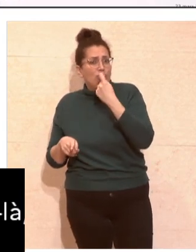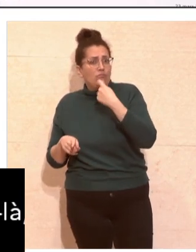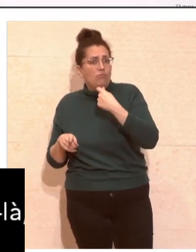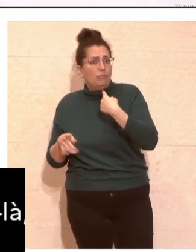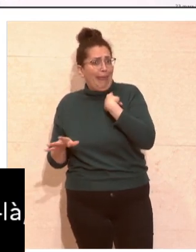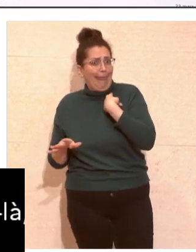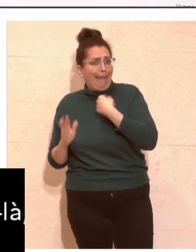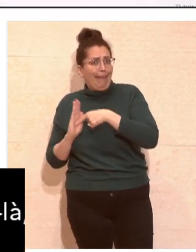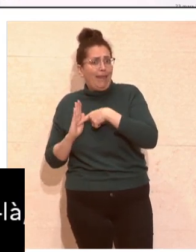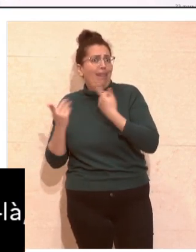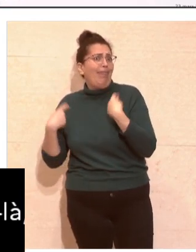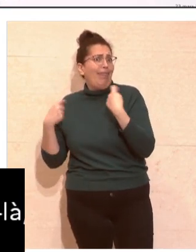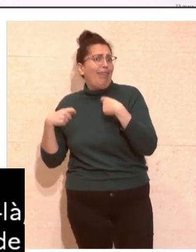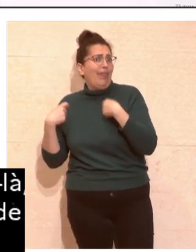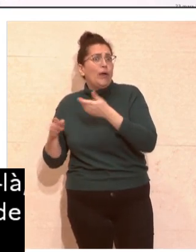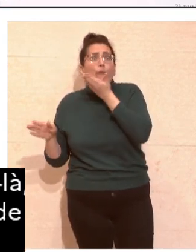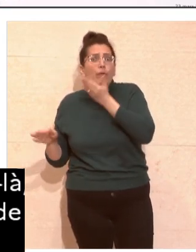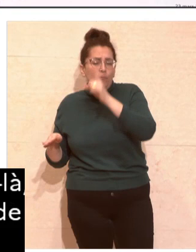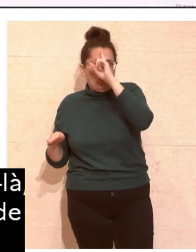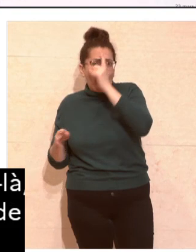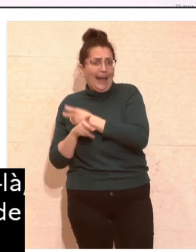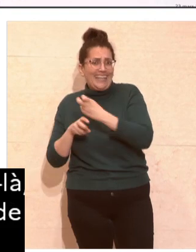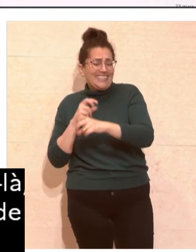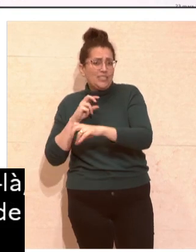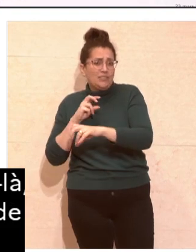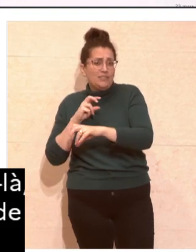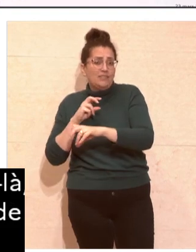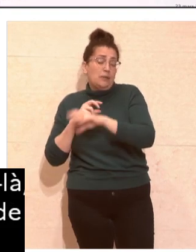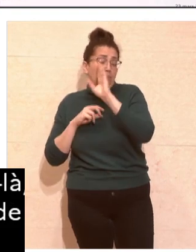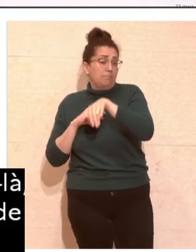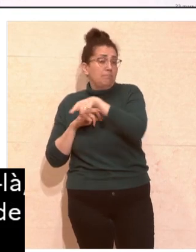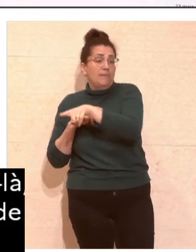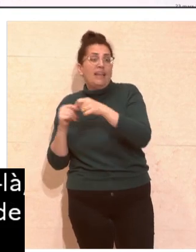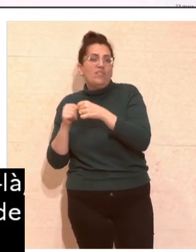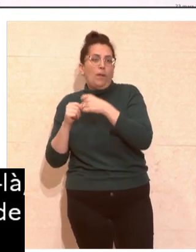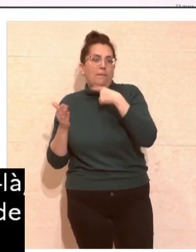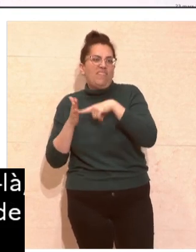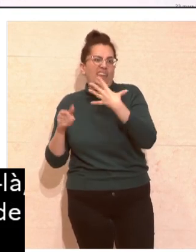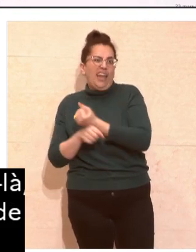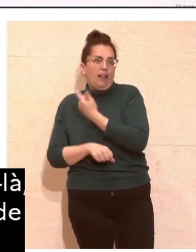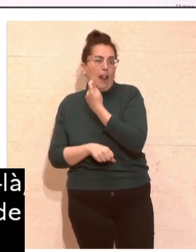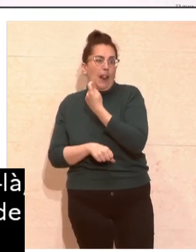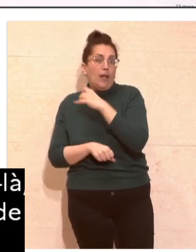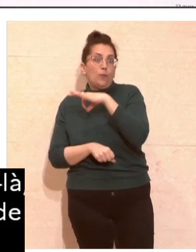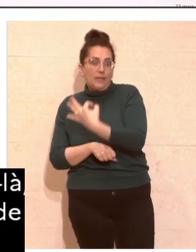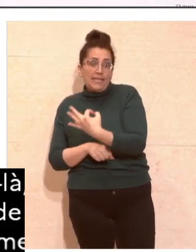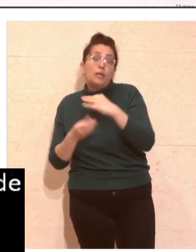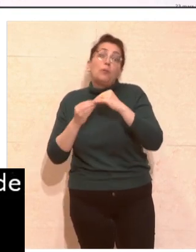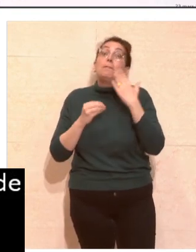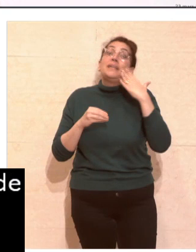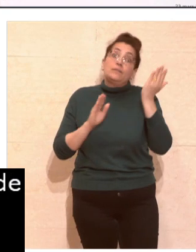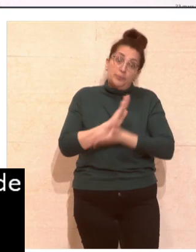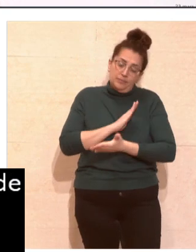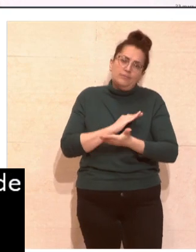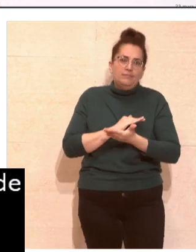aller faire des choix plus risqués, c'est-à-dire en fait ils vont jouer des cartes qui permettent de gagner très gros, mais en fait si on les joue régulièrement, ces cartes-là, on perd aussi très gros et encore